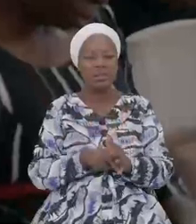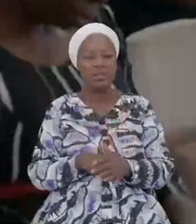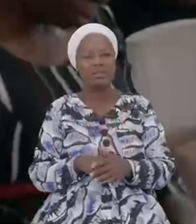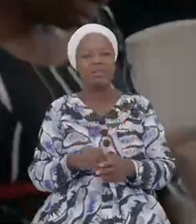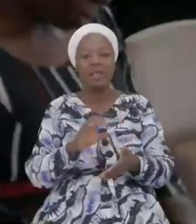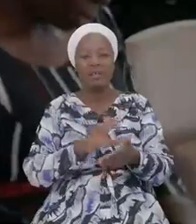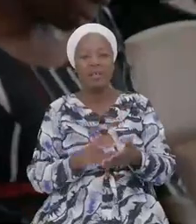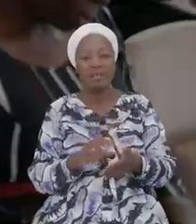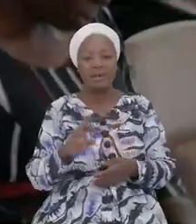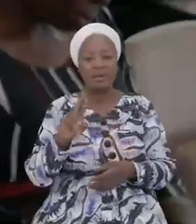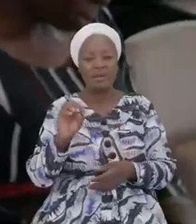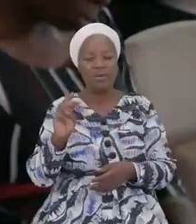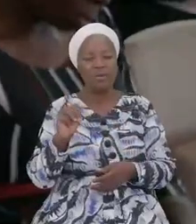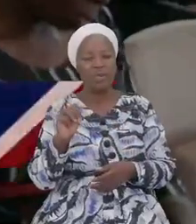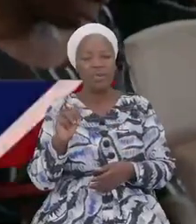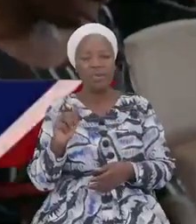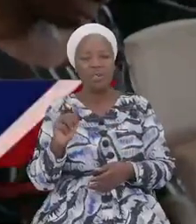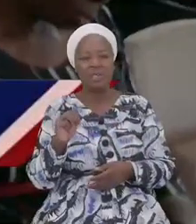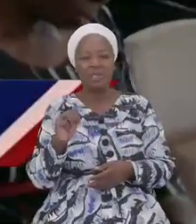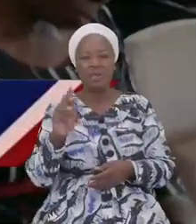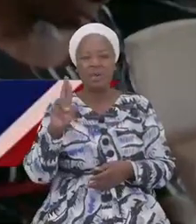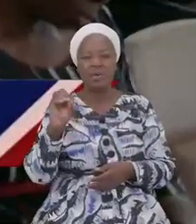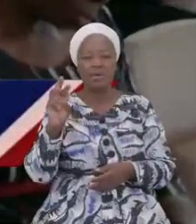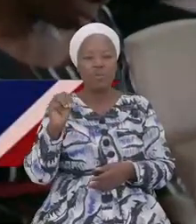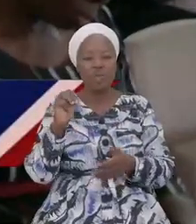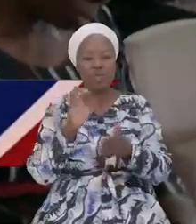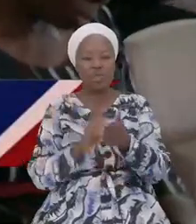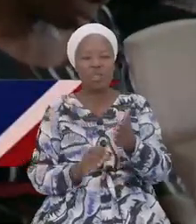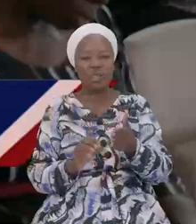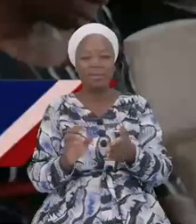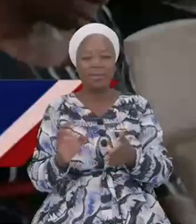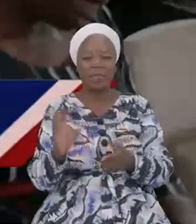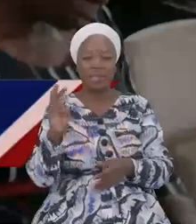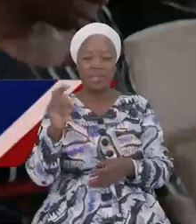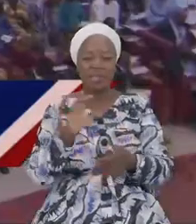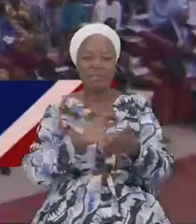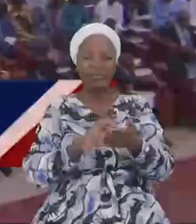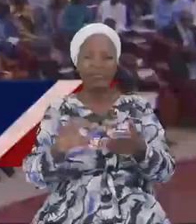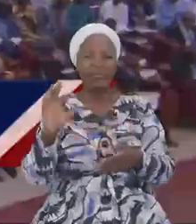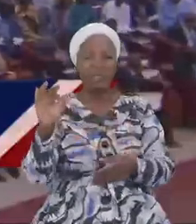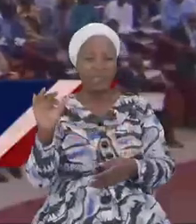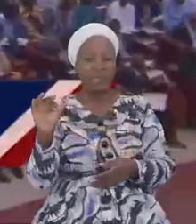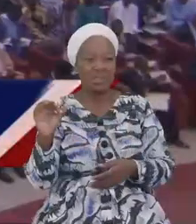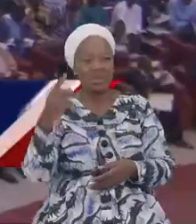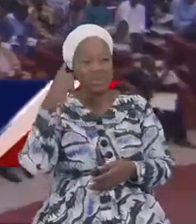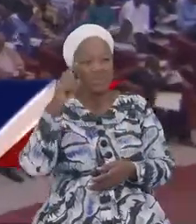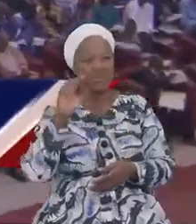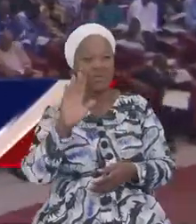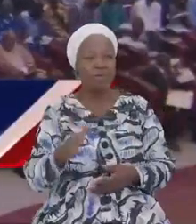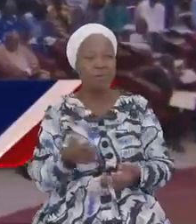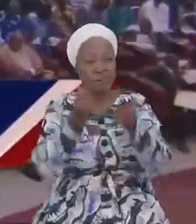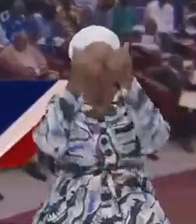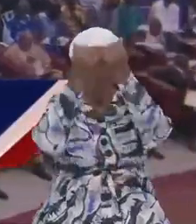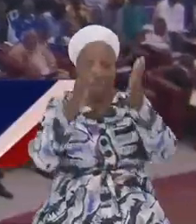Romains chapitre 16. Romains chapitre 16, verset 19. Romains chapitre 16, verset 19.